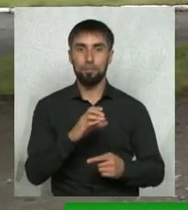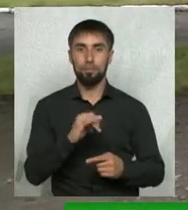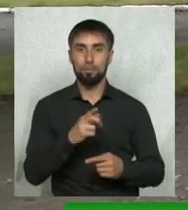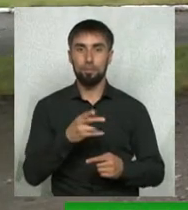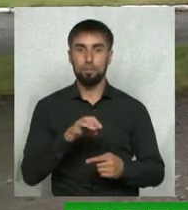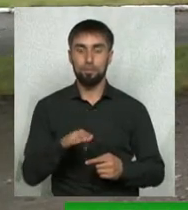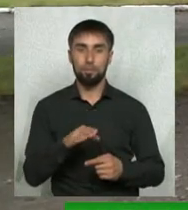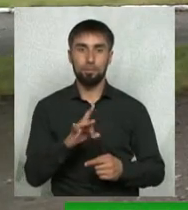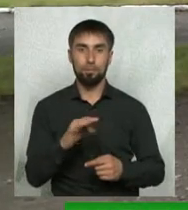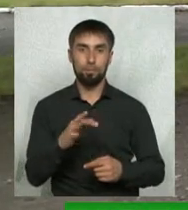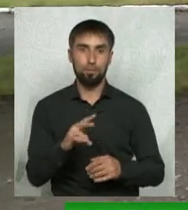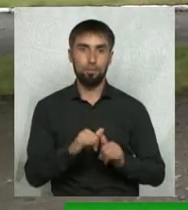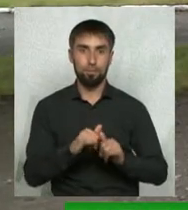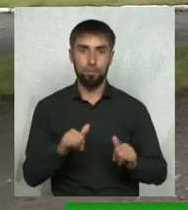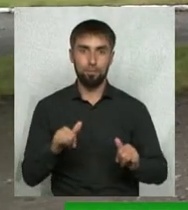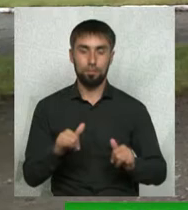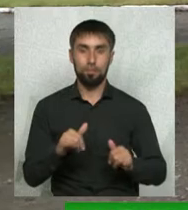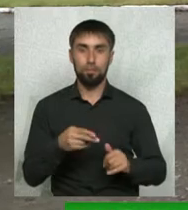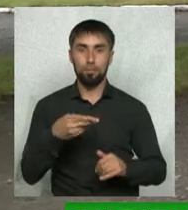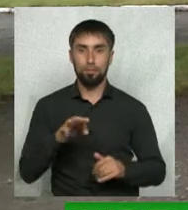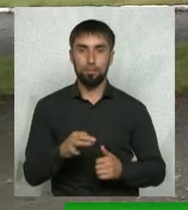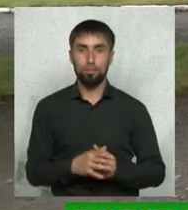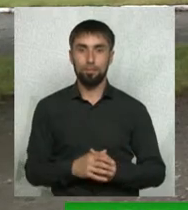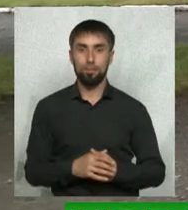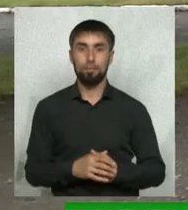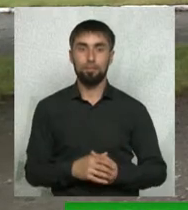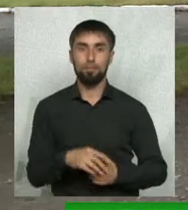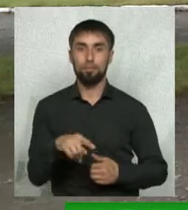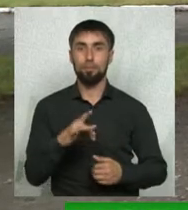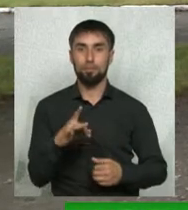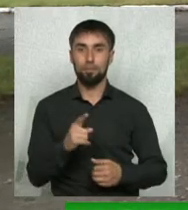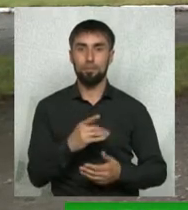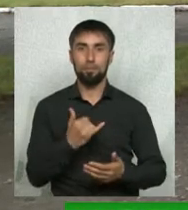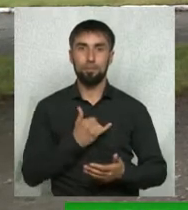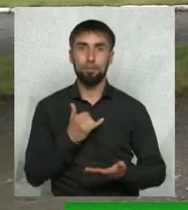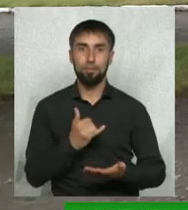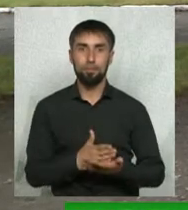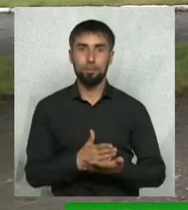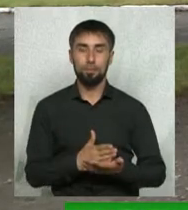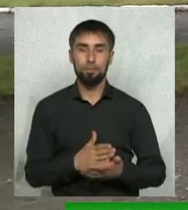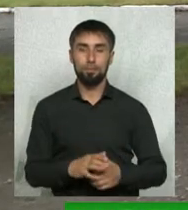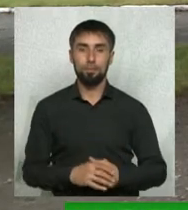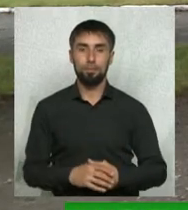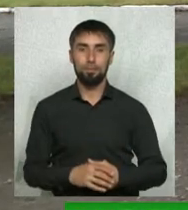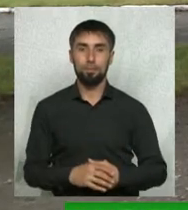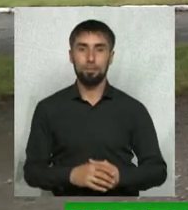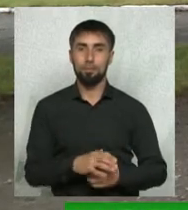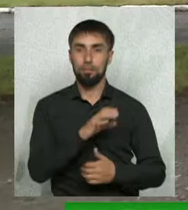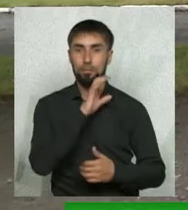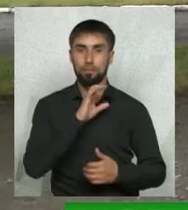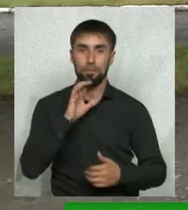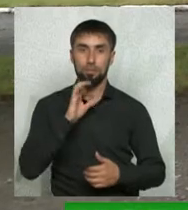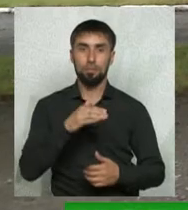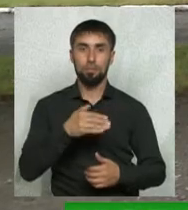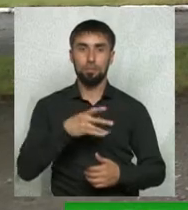Российской Федерации, он увеличивается вплоть до, вот у нас в этот раз и есть, значит, Северный флот,